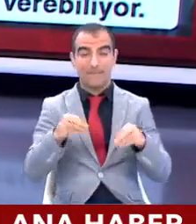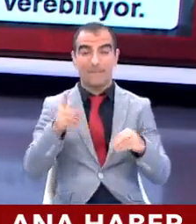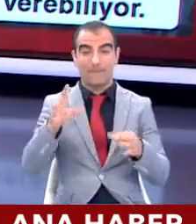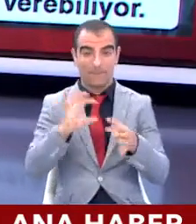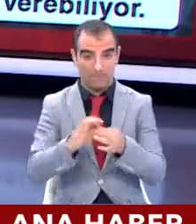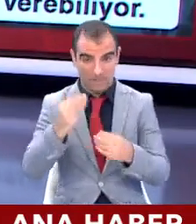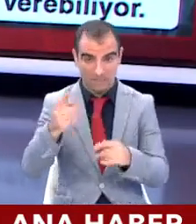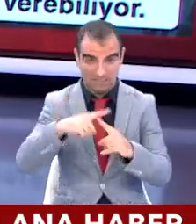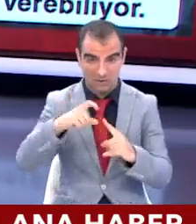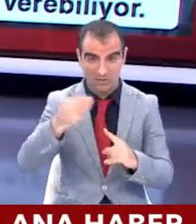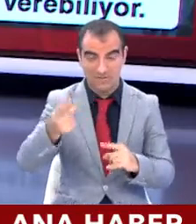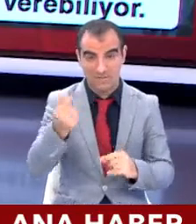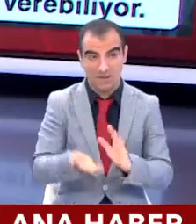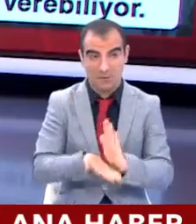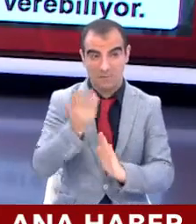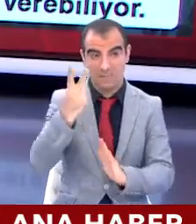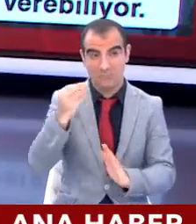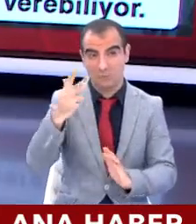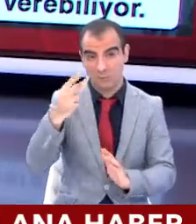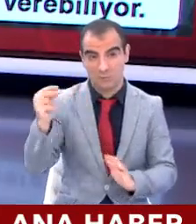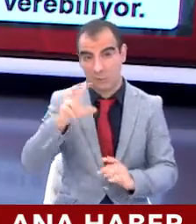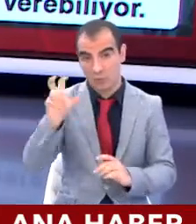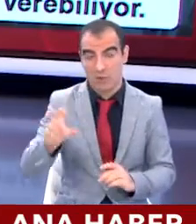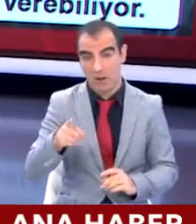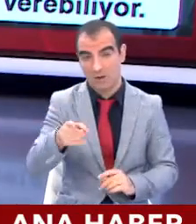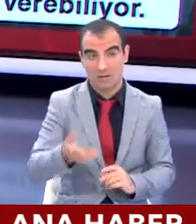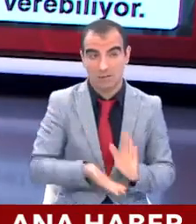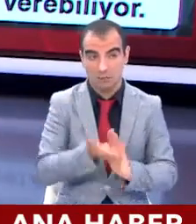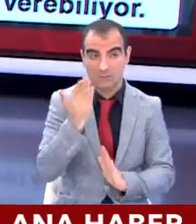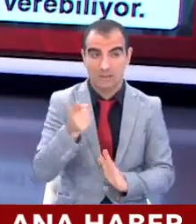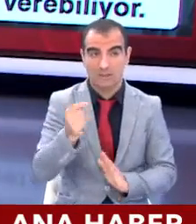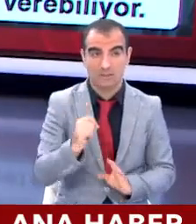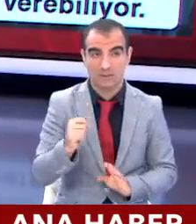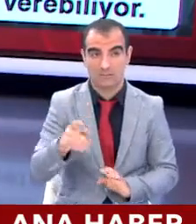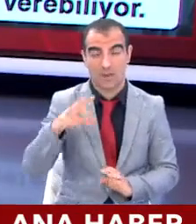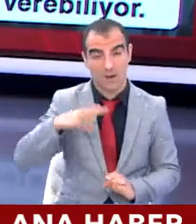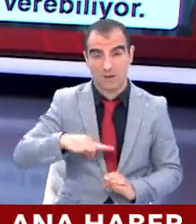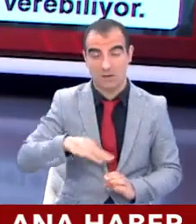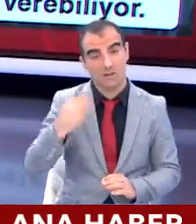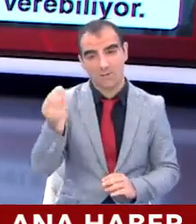vatandaşlık vereceğiz o zaman biraz fiyatları yükseltelim 2 milyon 3 milyon dolarlar 5 Milyon dolarlara yükseltelim yani Hakkını vermiş oluruz